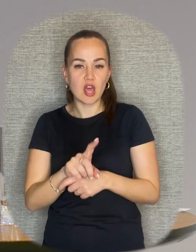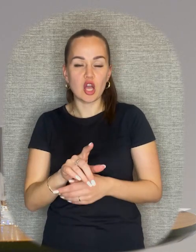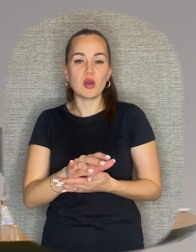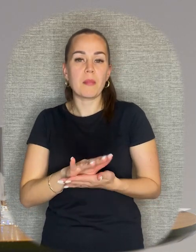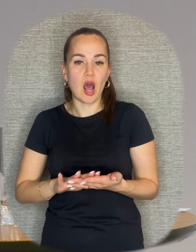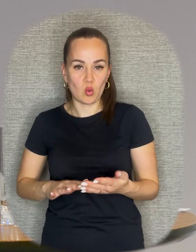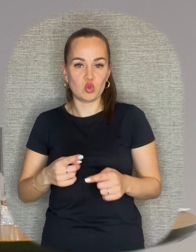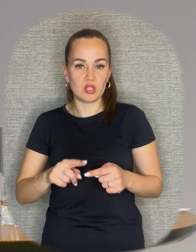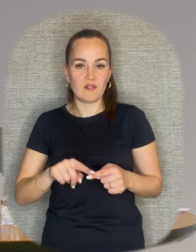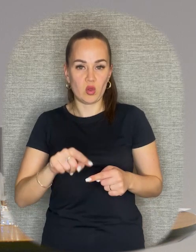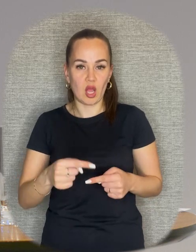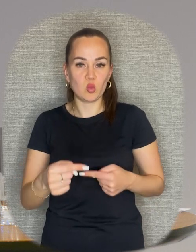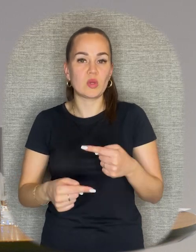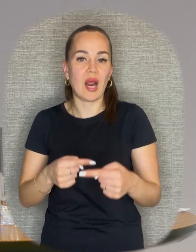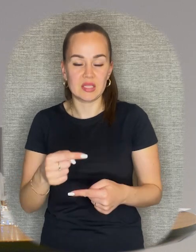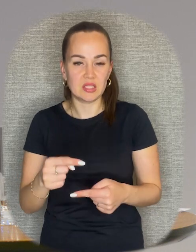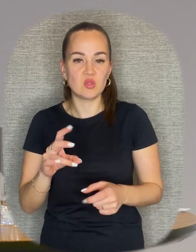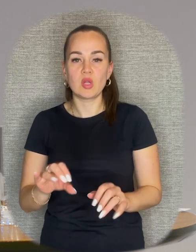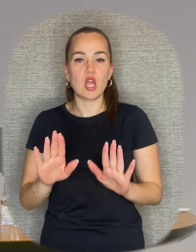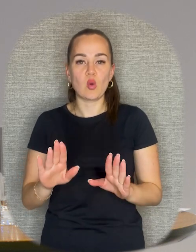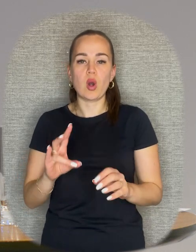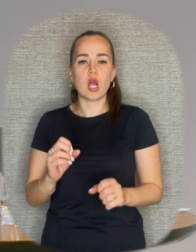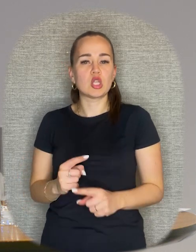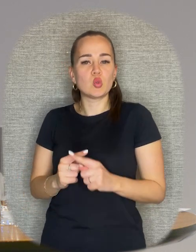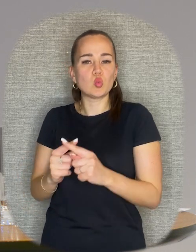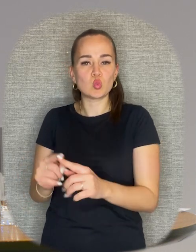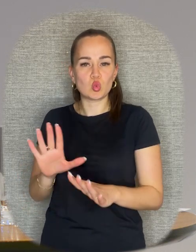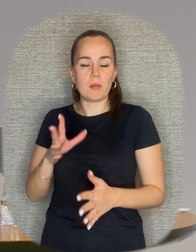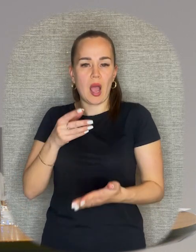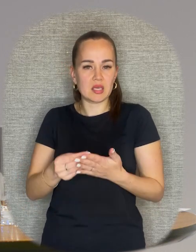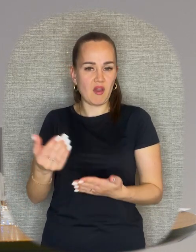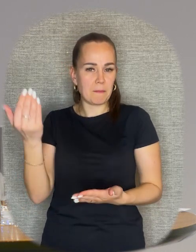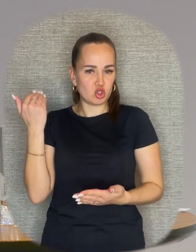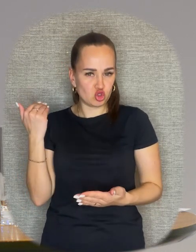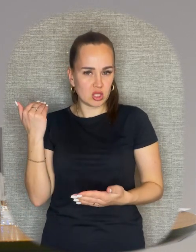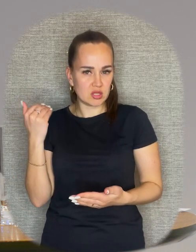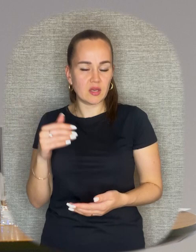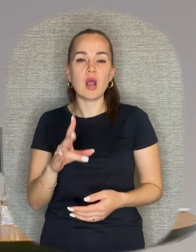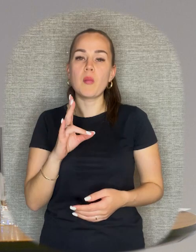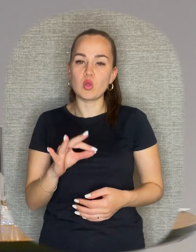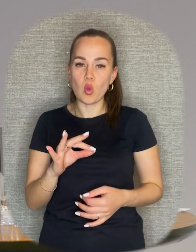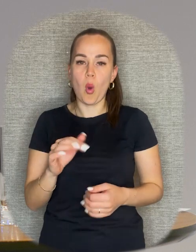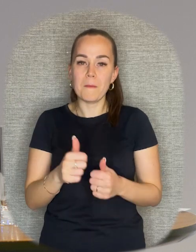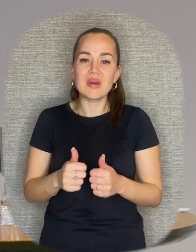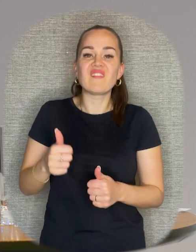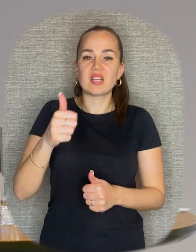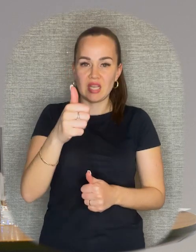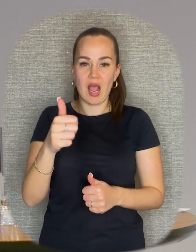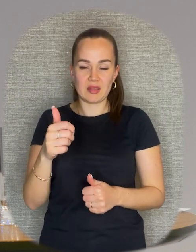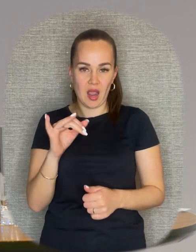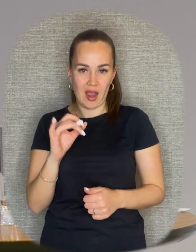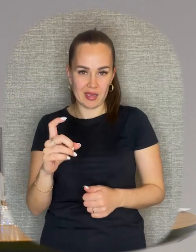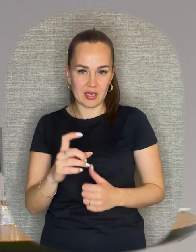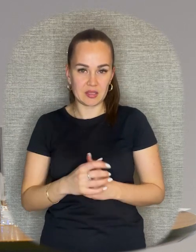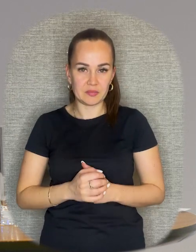ставилось задача продолжить эту традицию не только не уступая своим предшественникам но и